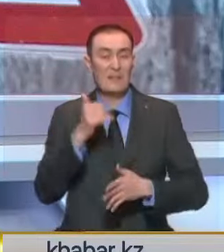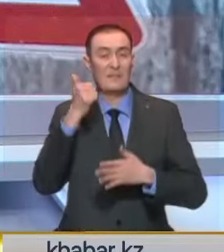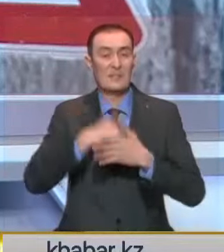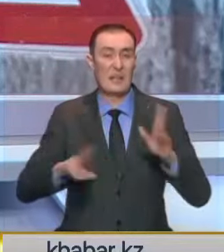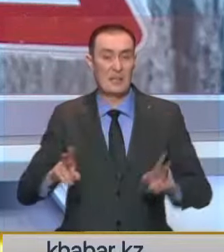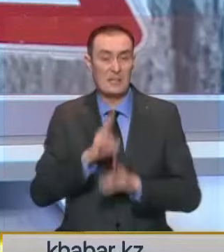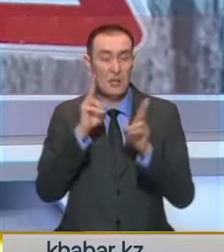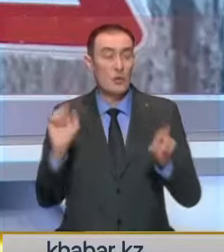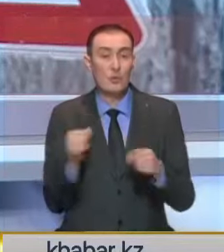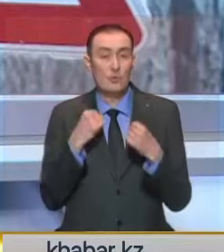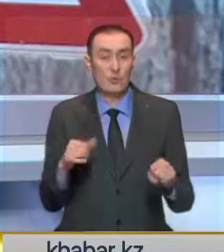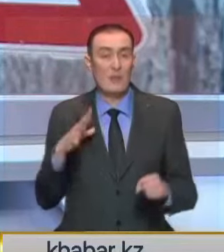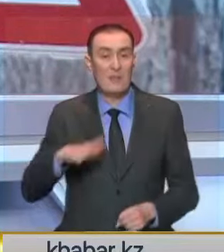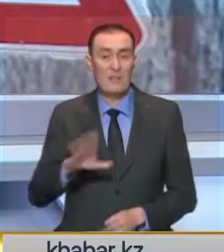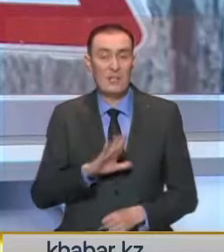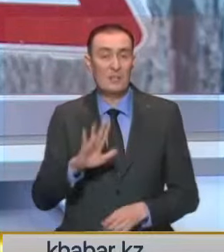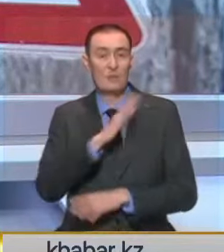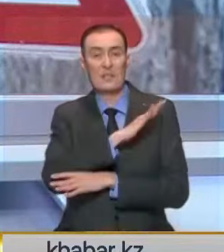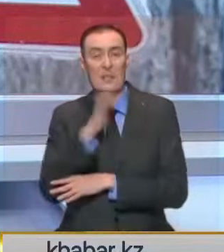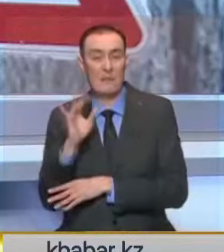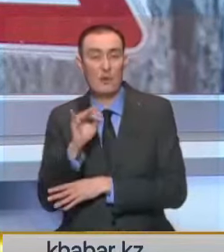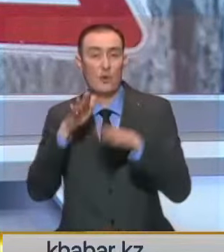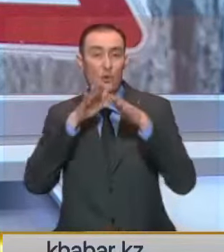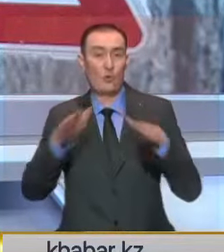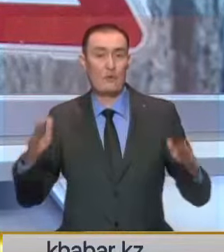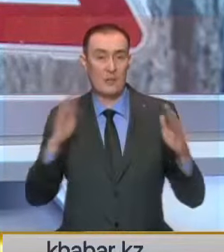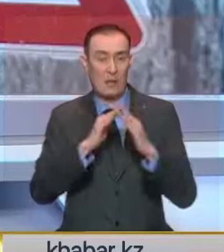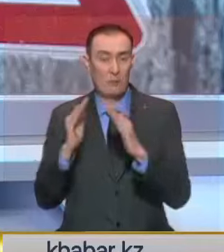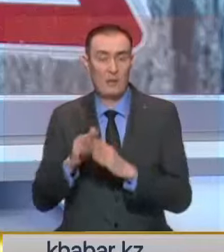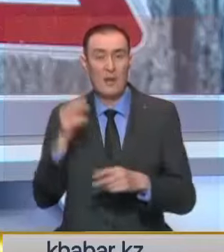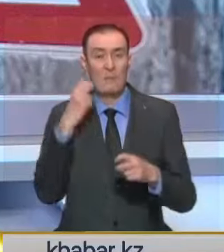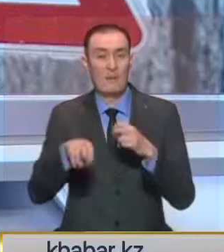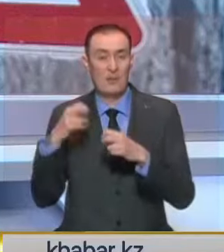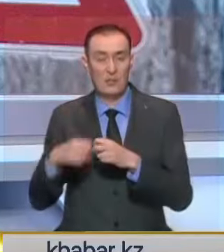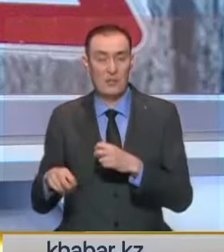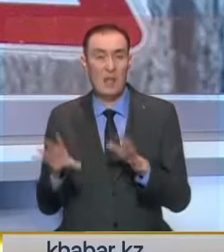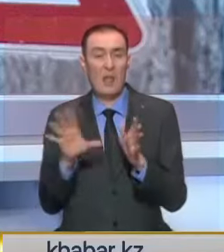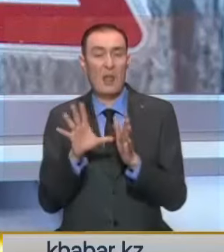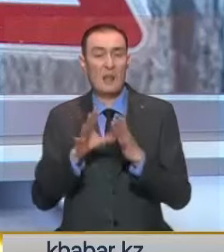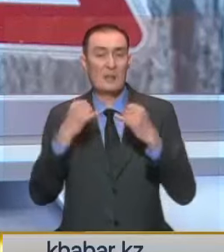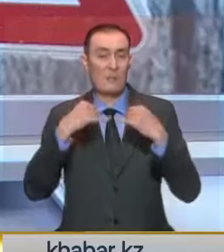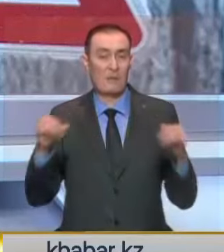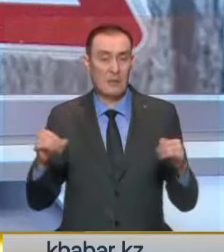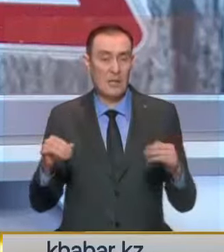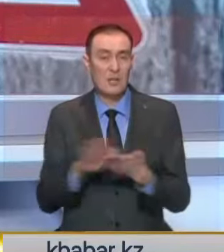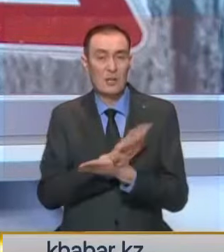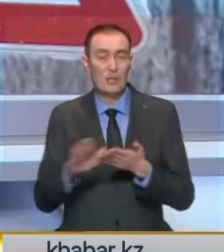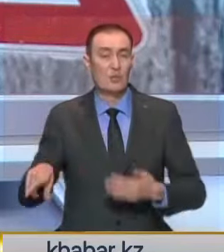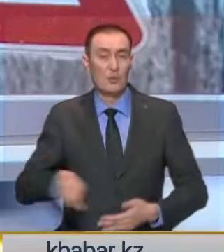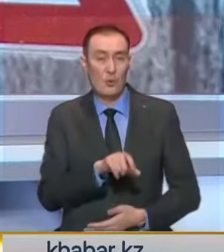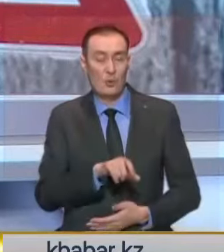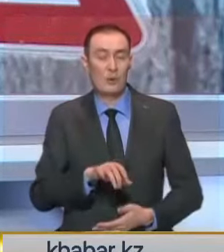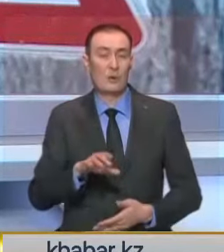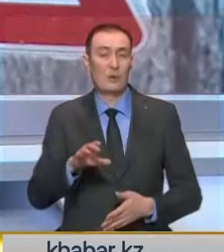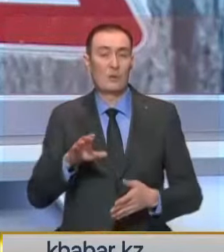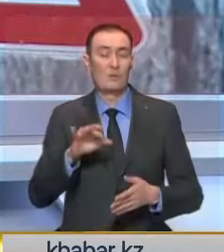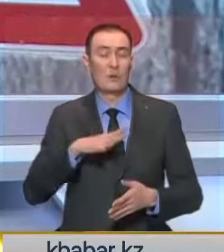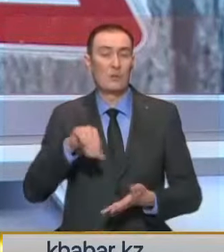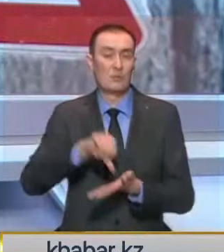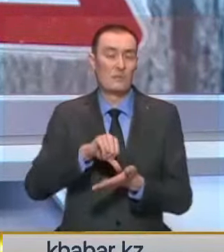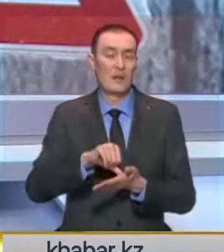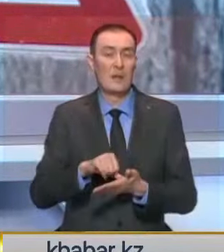Скорость такая, что не выдерживают деревья и кровли зданий. Повреждены местами электропровода. На расчистку дороги и последствия стихии